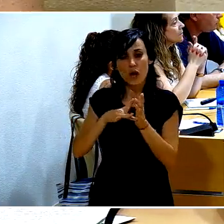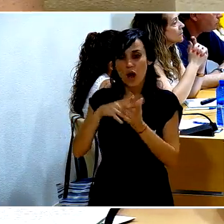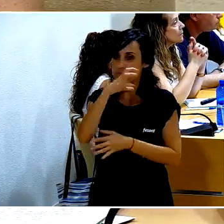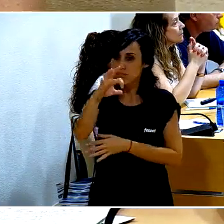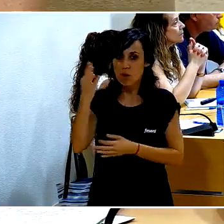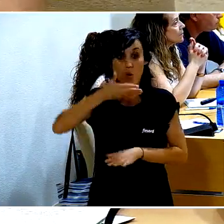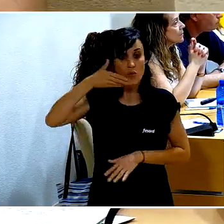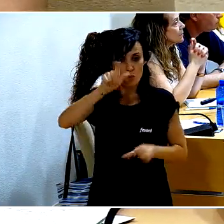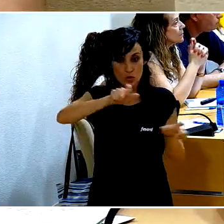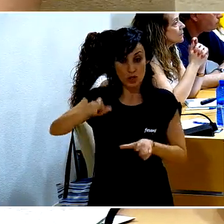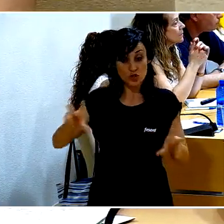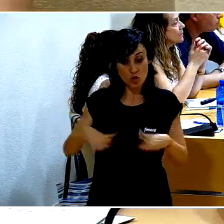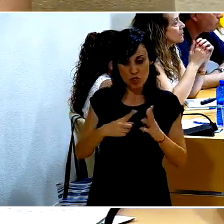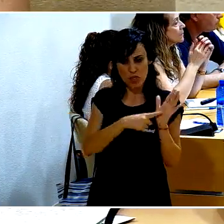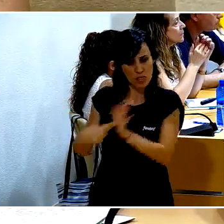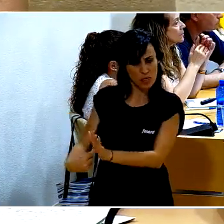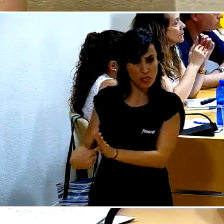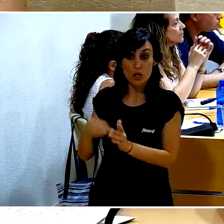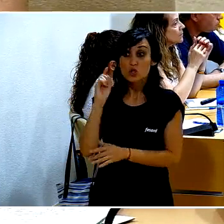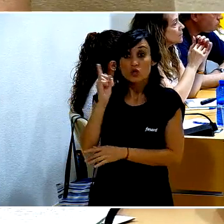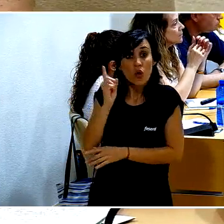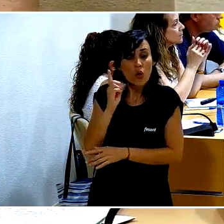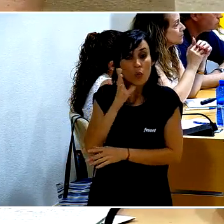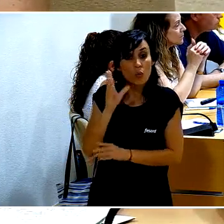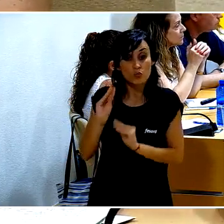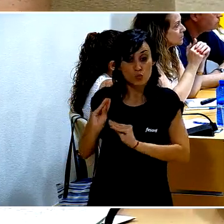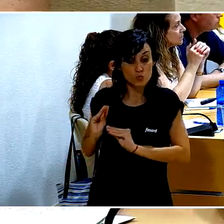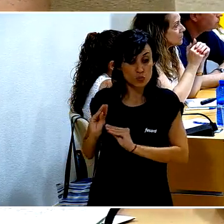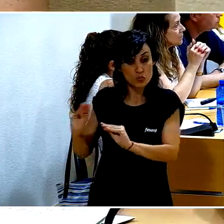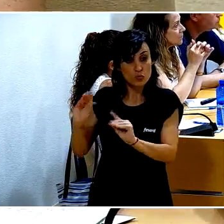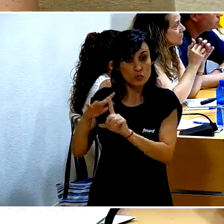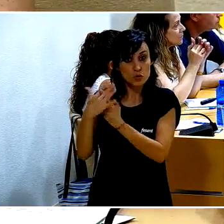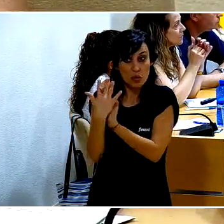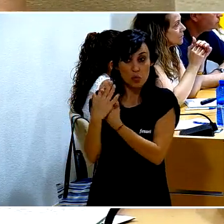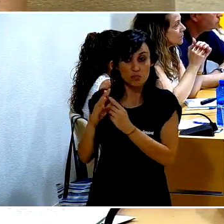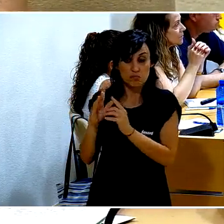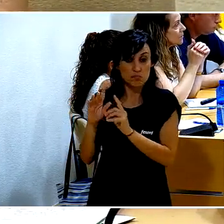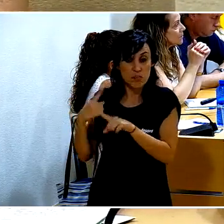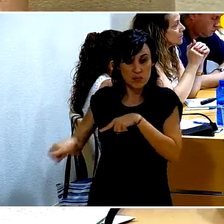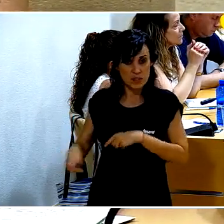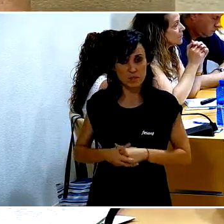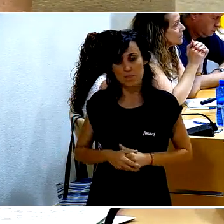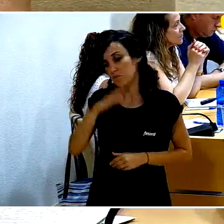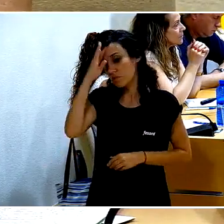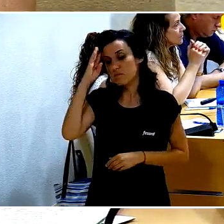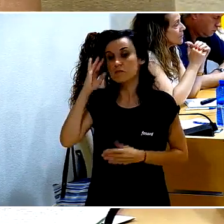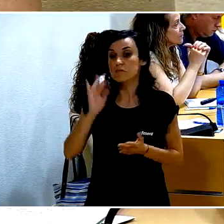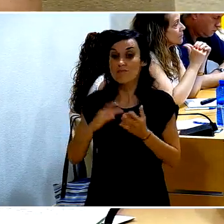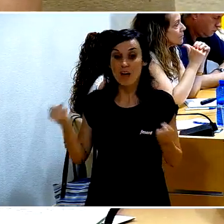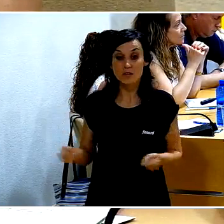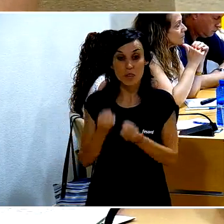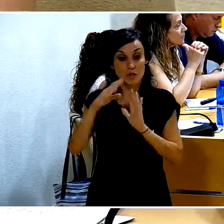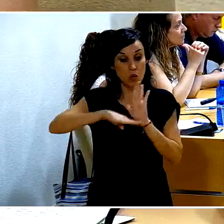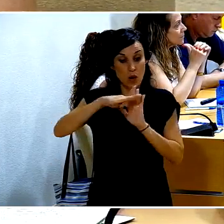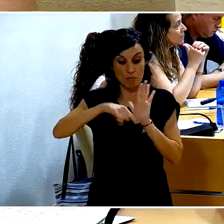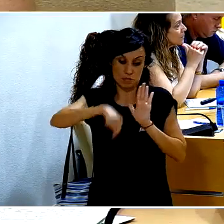societat discrimina i margina sols pel fet de ser el que són. Entre les activitats programades des